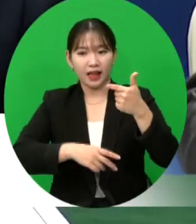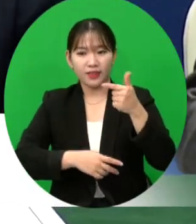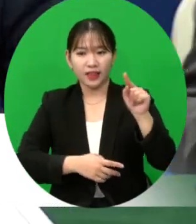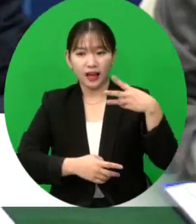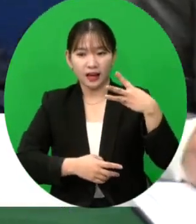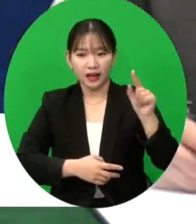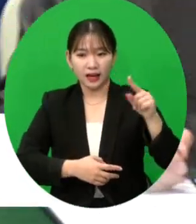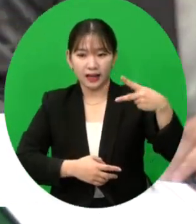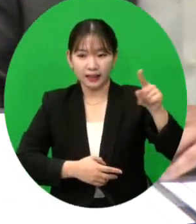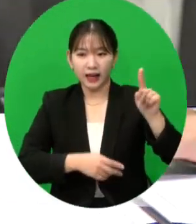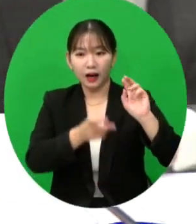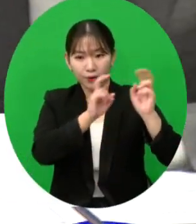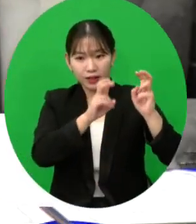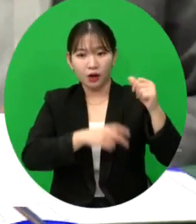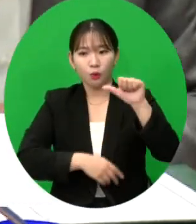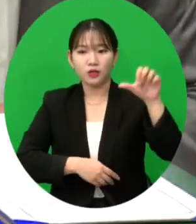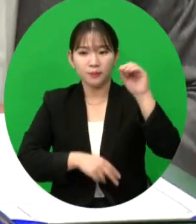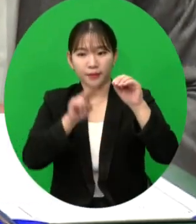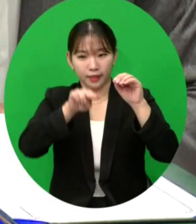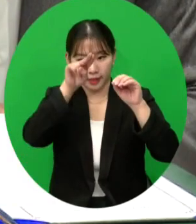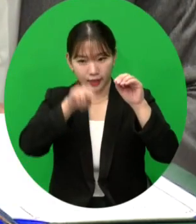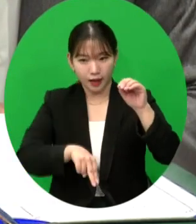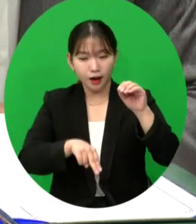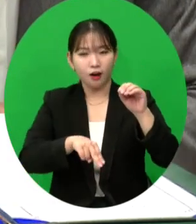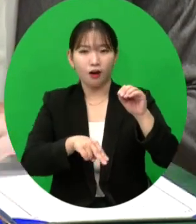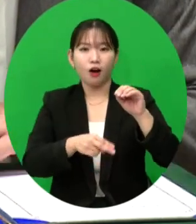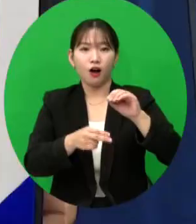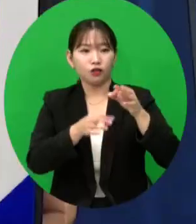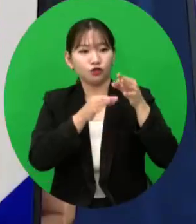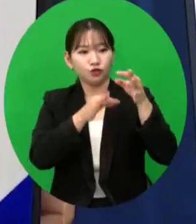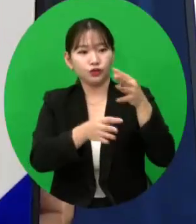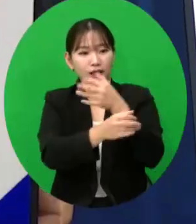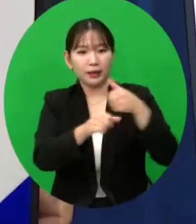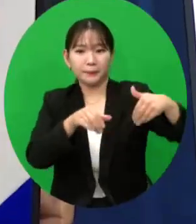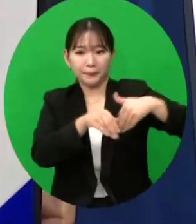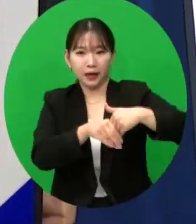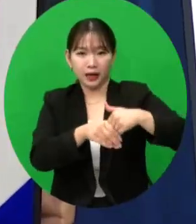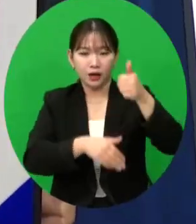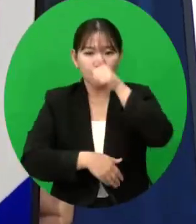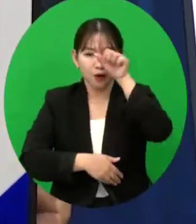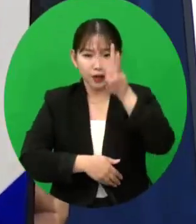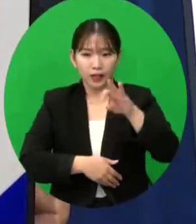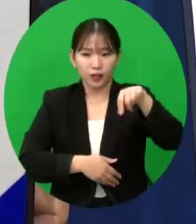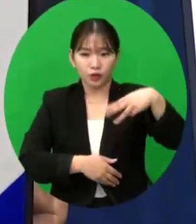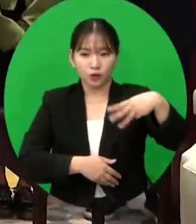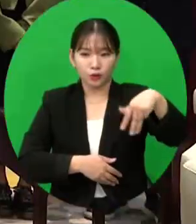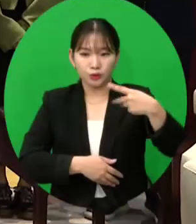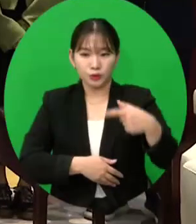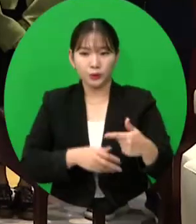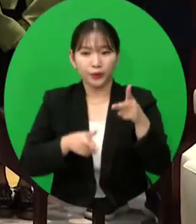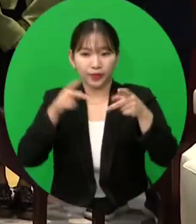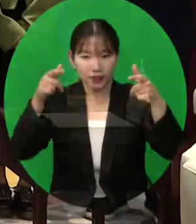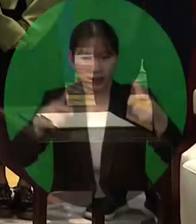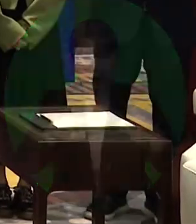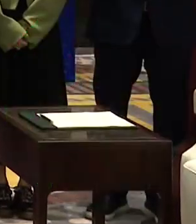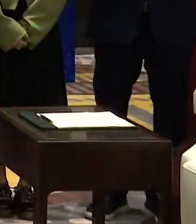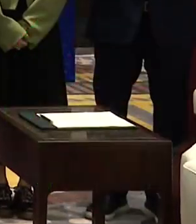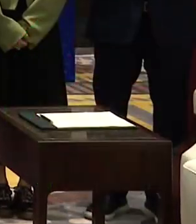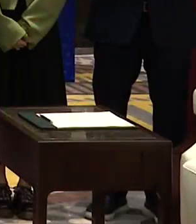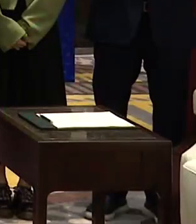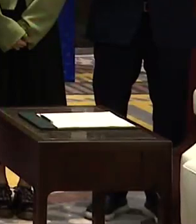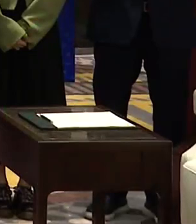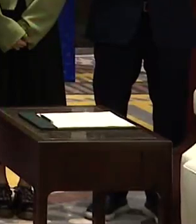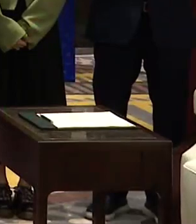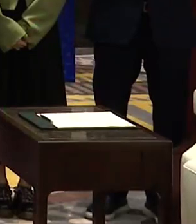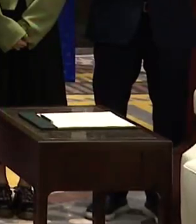날아다사와 5천만 달러 규모의 투자 협약을 세결해 광양만권 율촌사단의 에너지 저장장치의 생산 공장을